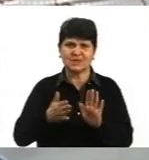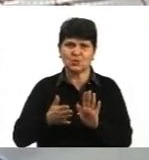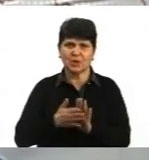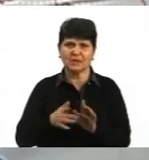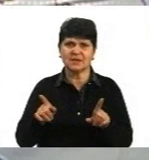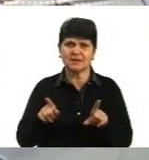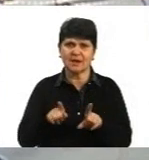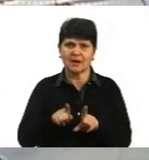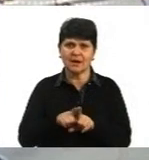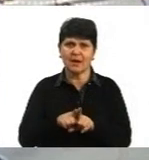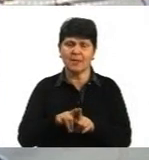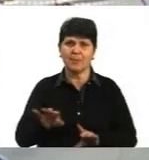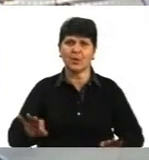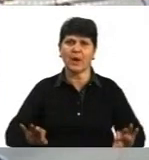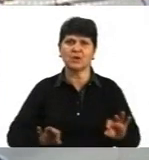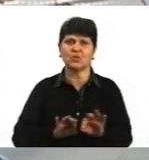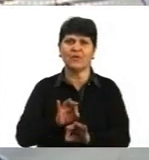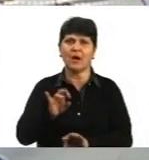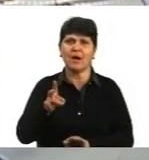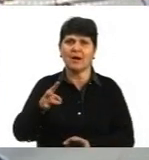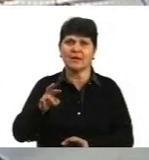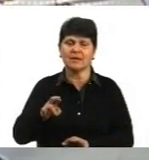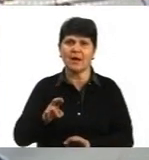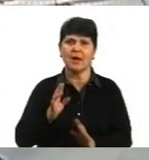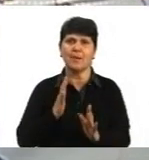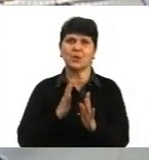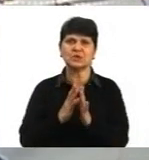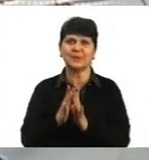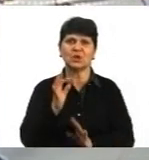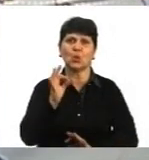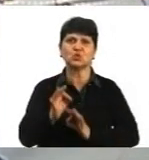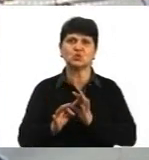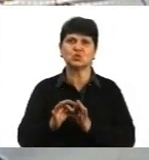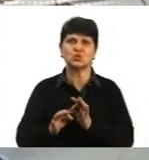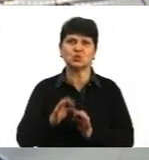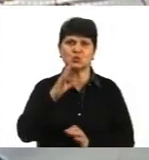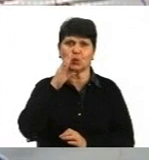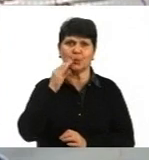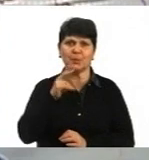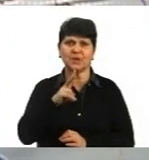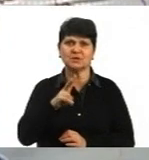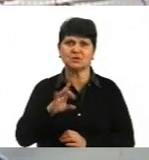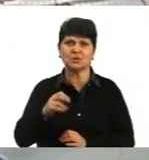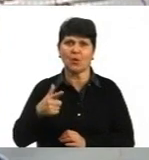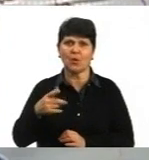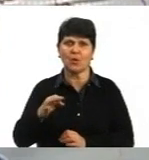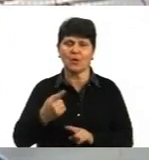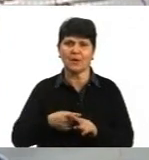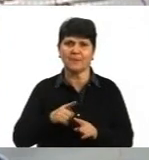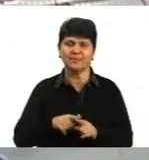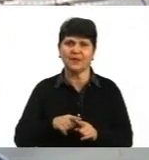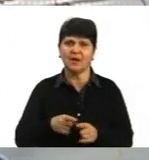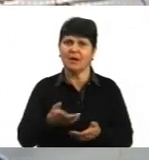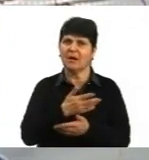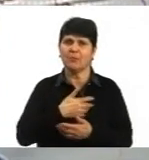проєктування даної вулиці проспекту Коцюбинського. Тому що проєктуванням займаємося відповідно не ми, і я не